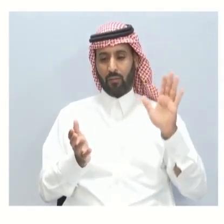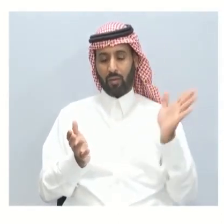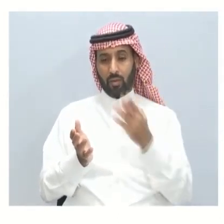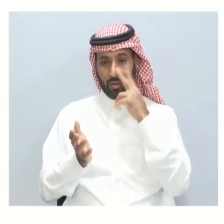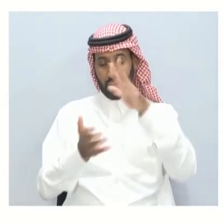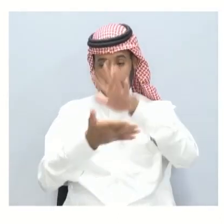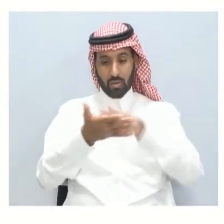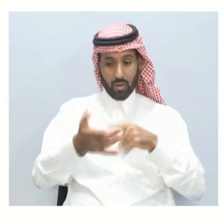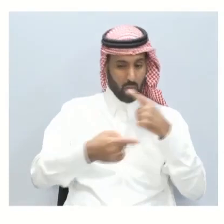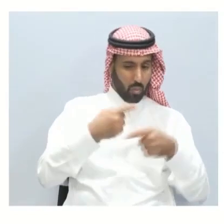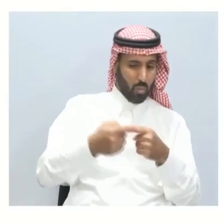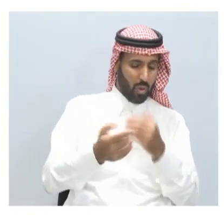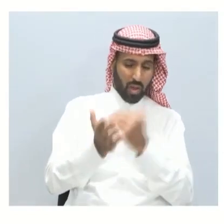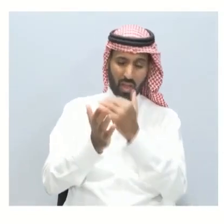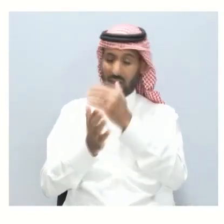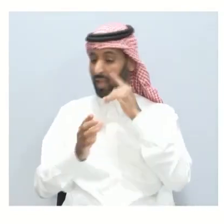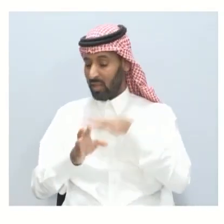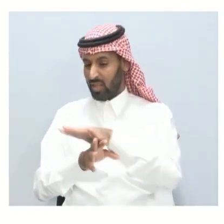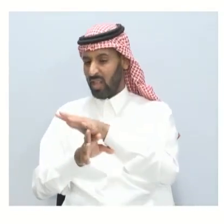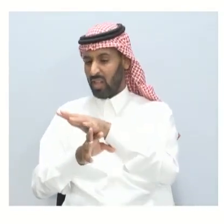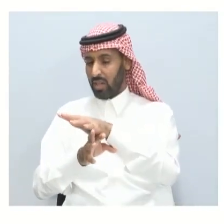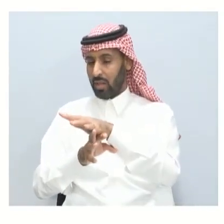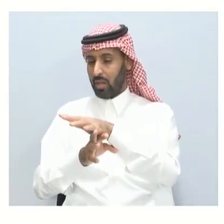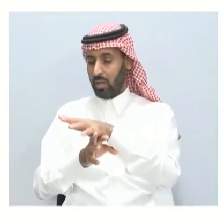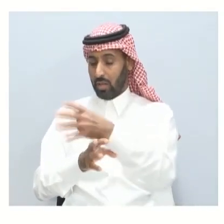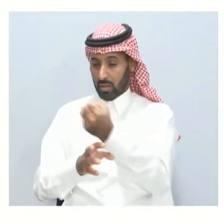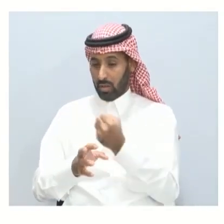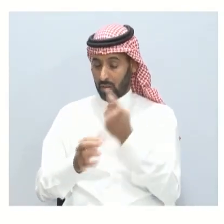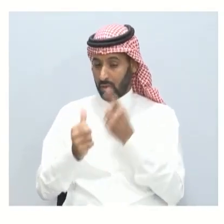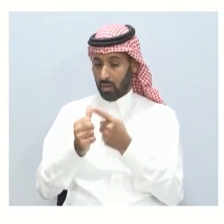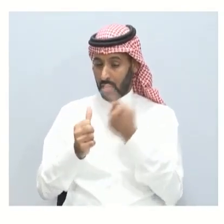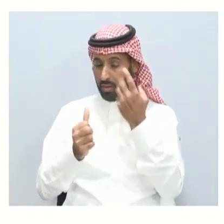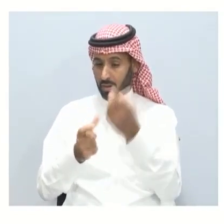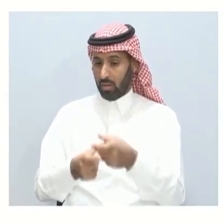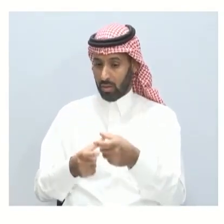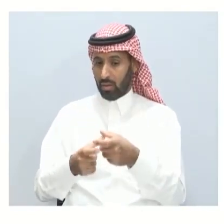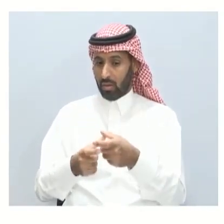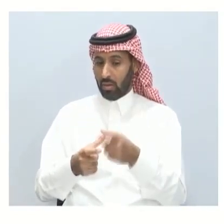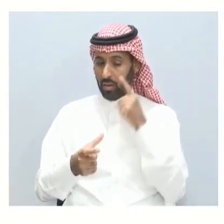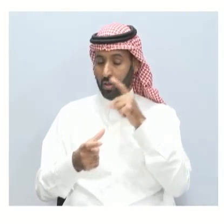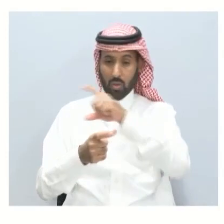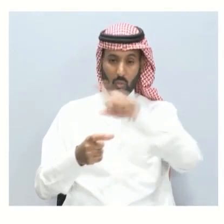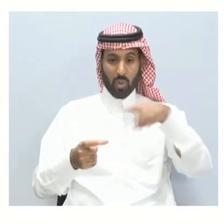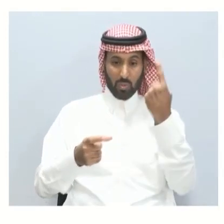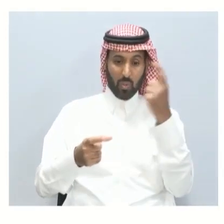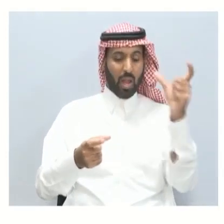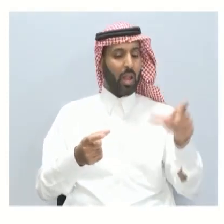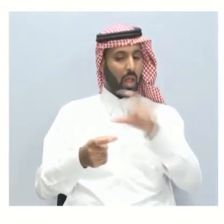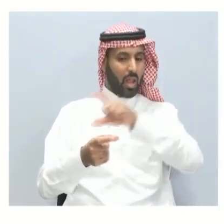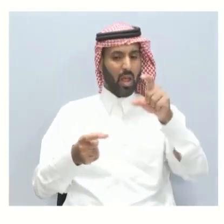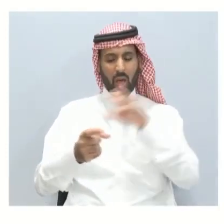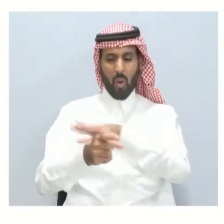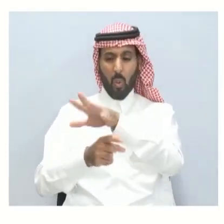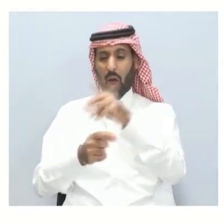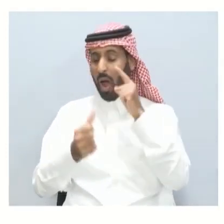لاحظ في كل دوره ما هي مستويات الثانويه التي تحويها لاحظوا ما الذي تحويها بالنسبه للمجموعه الاولى حسب التوزيع الاول